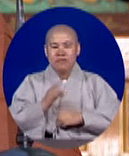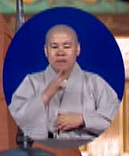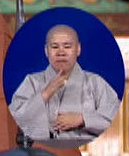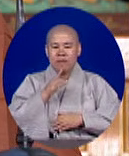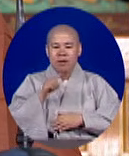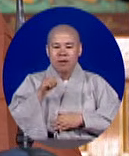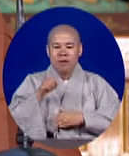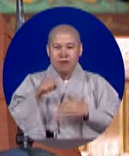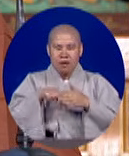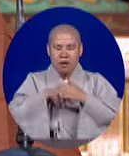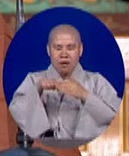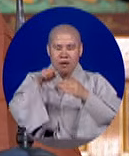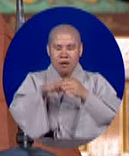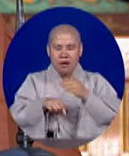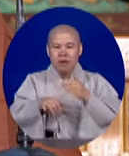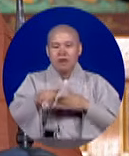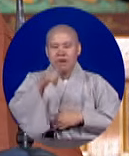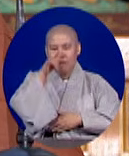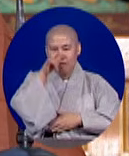속에 있나니라.